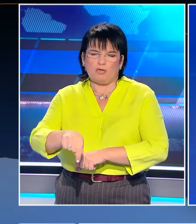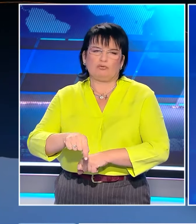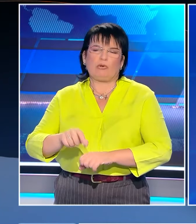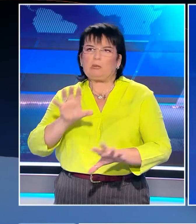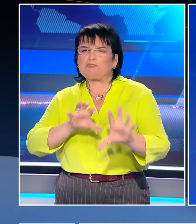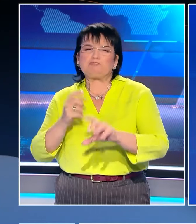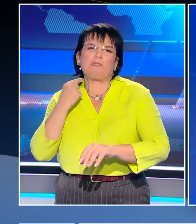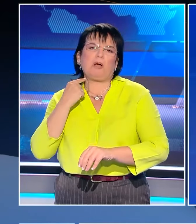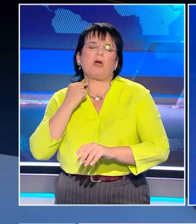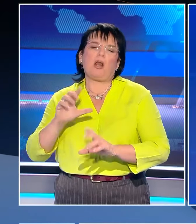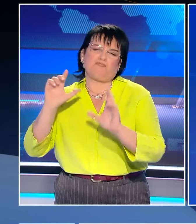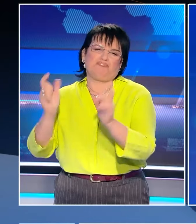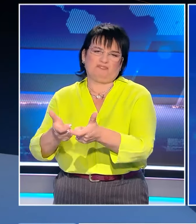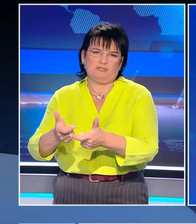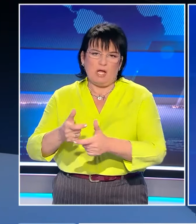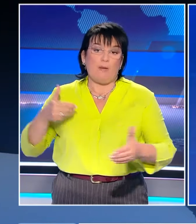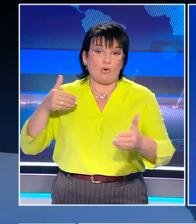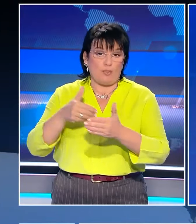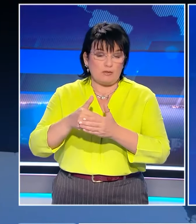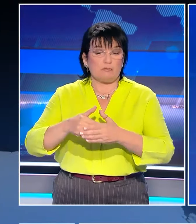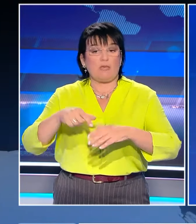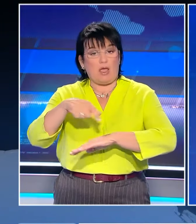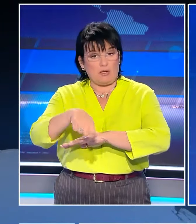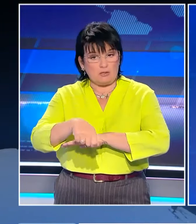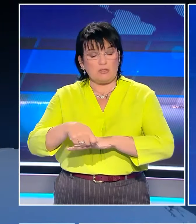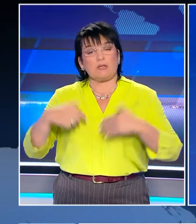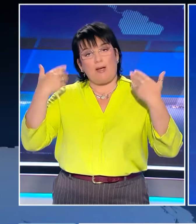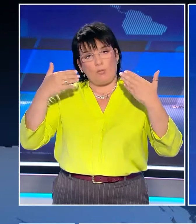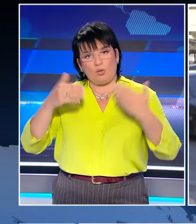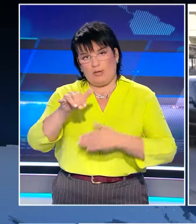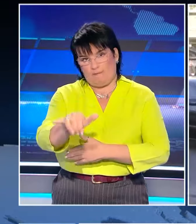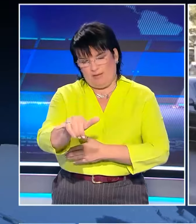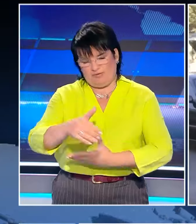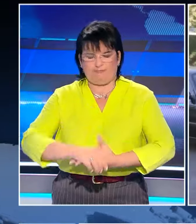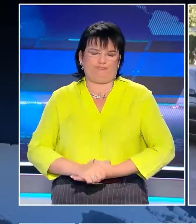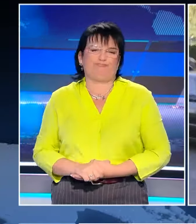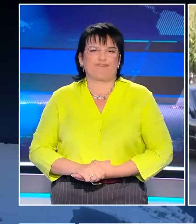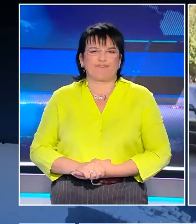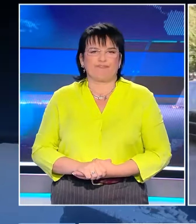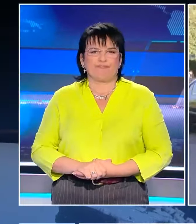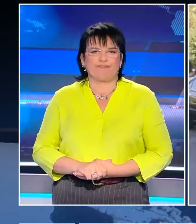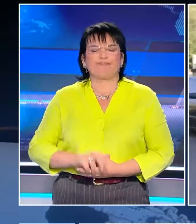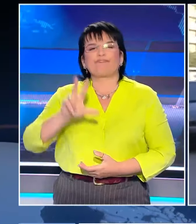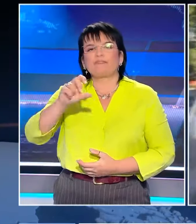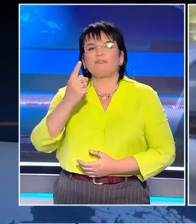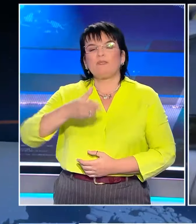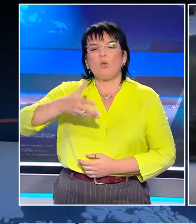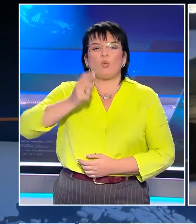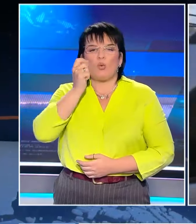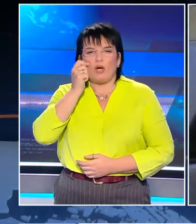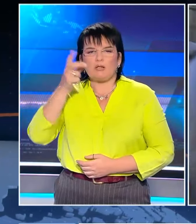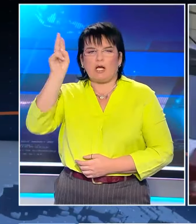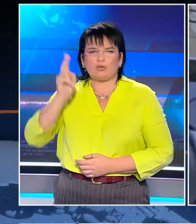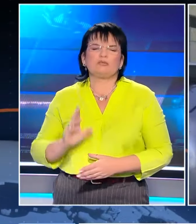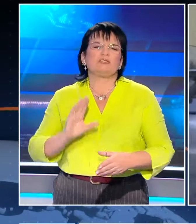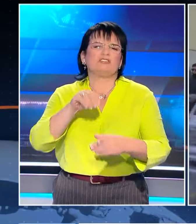Παρουσιάστηκε και αυτή στο δικαστικό λειτουργό, πήρε προθεσμία και θα απολογηθεί την Πέμπτη. Ο 31 ετών άνδρας που κατηγορείται